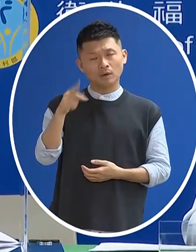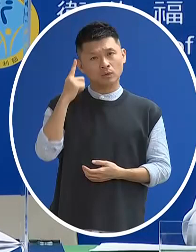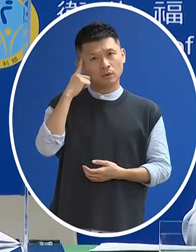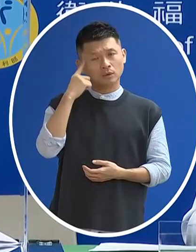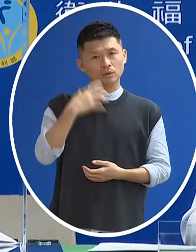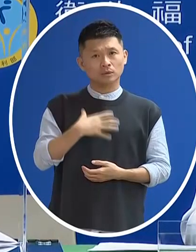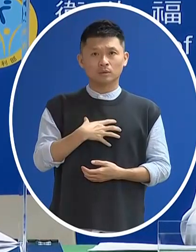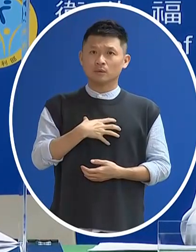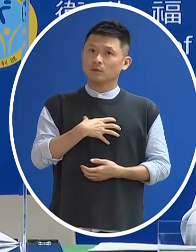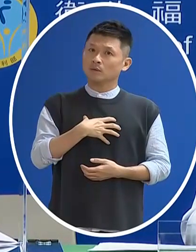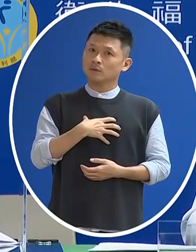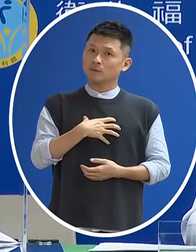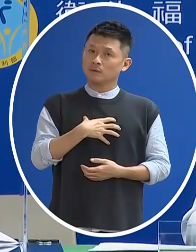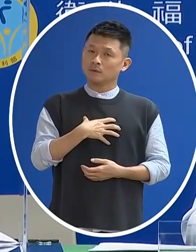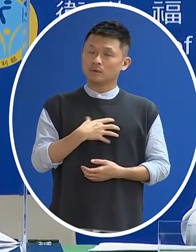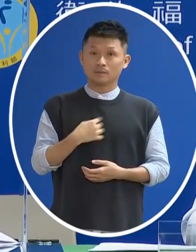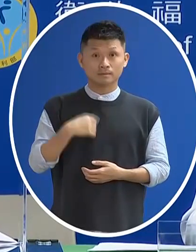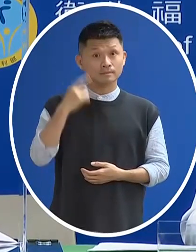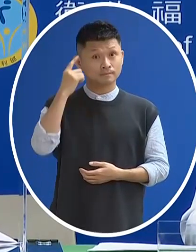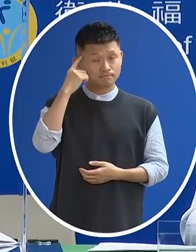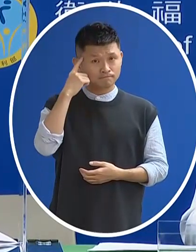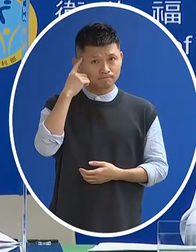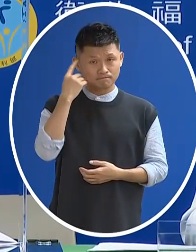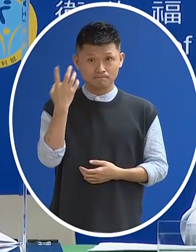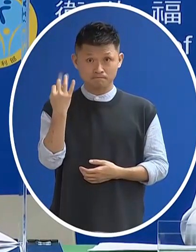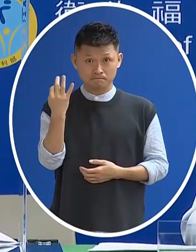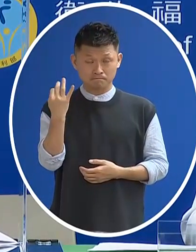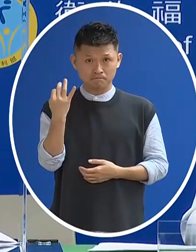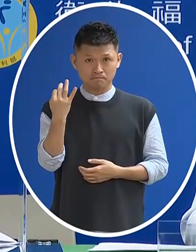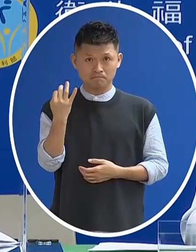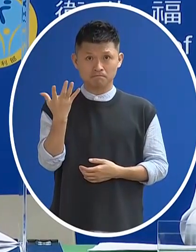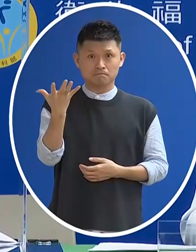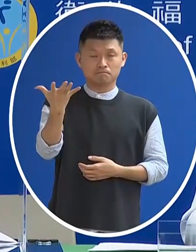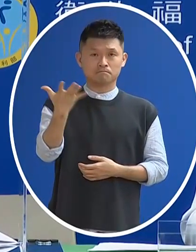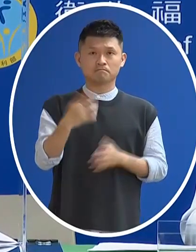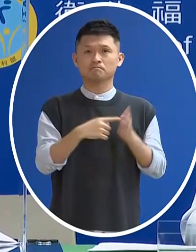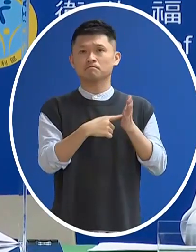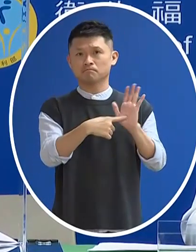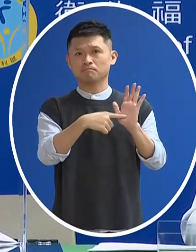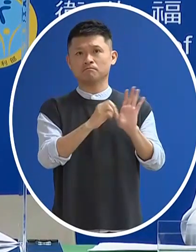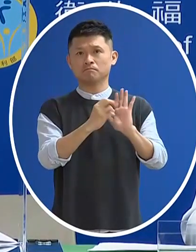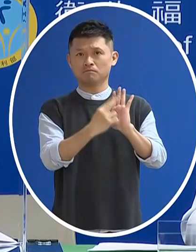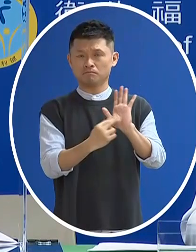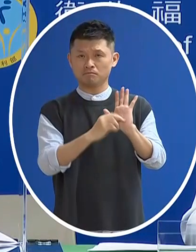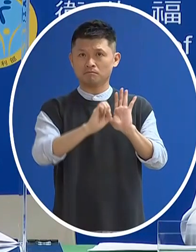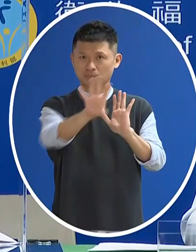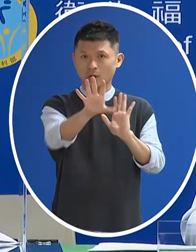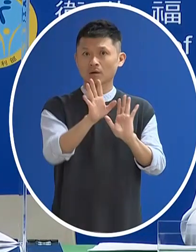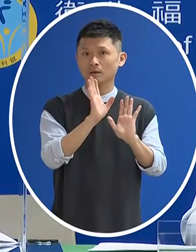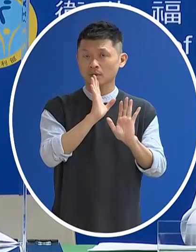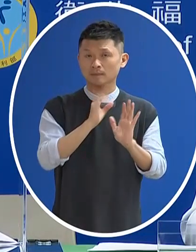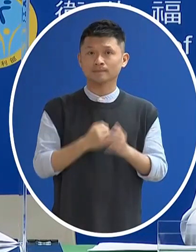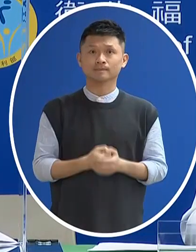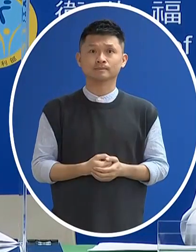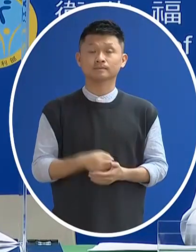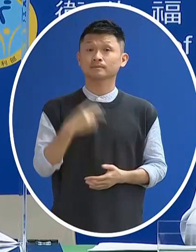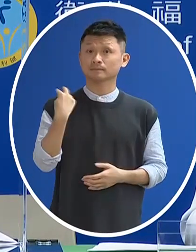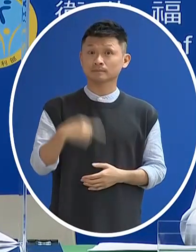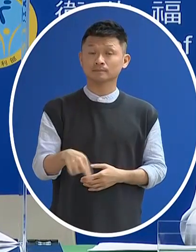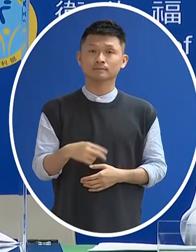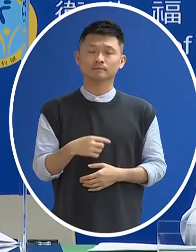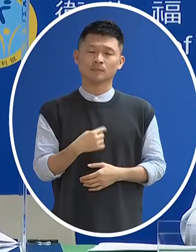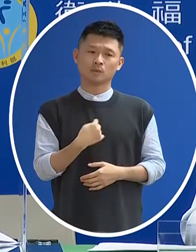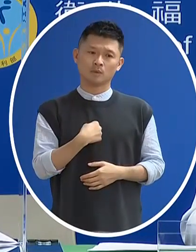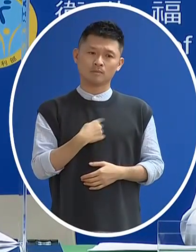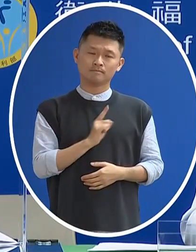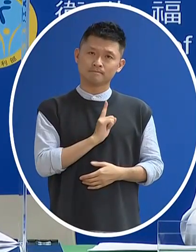讶，因此就想把这样的一个状况呈现出来让大家知道。另外一方面，我自己心